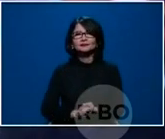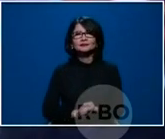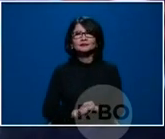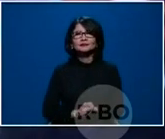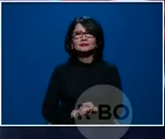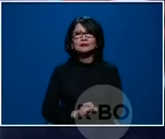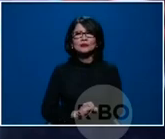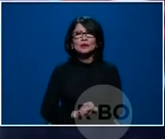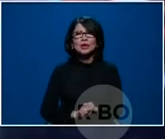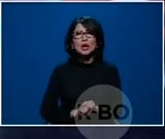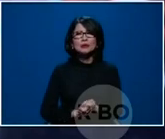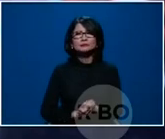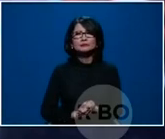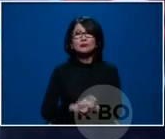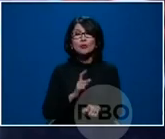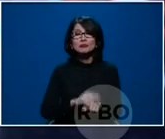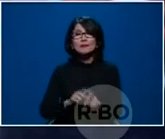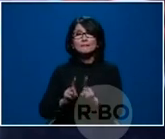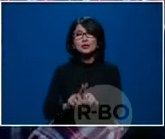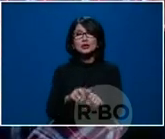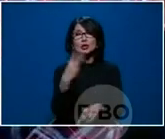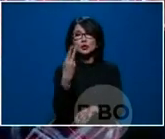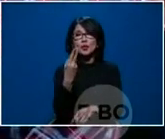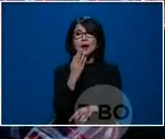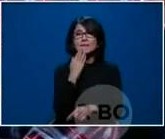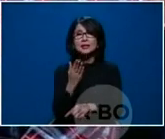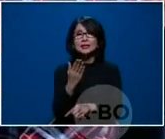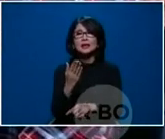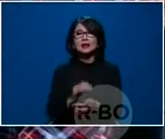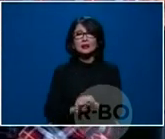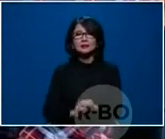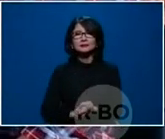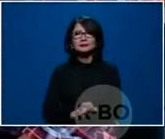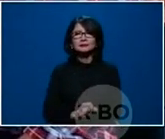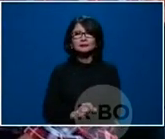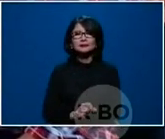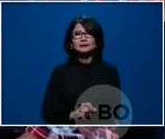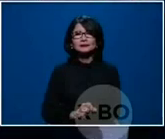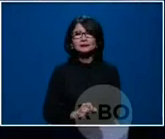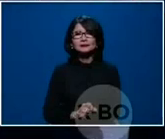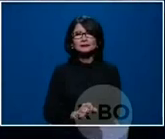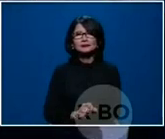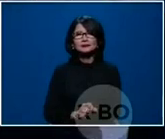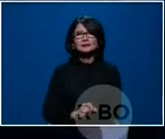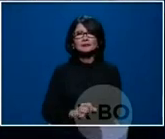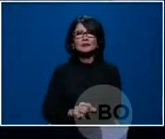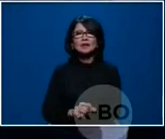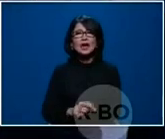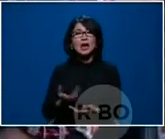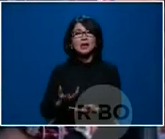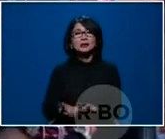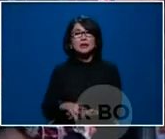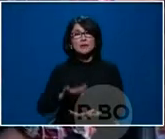kedua selama 1 menit bertanya kepada pasangan calon nomor UT Sil ya